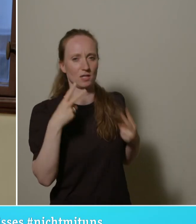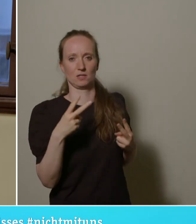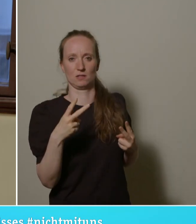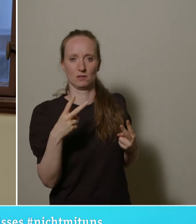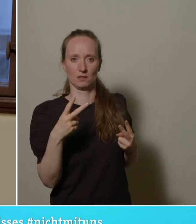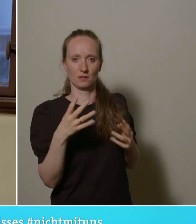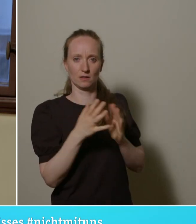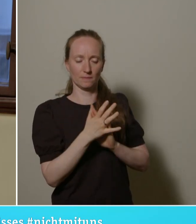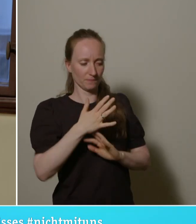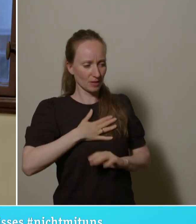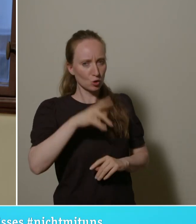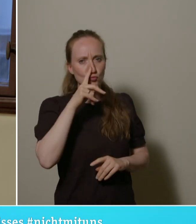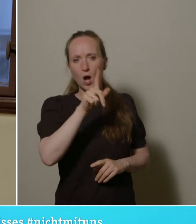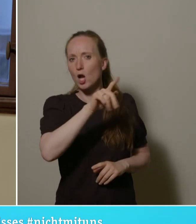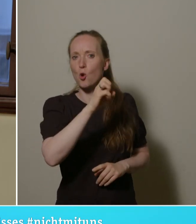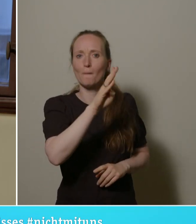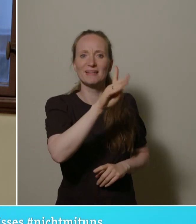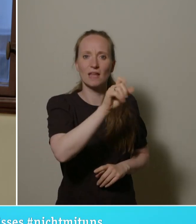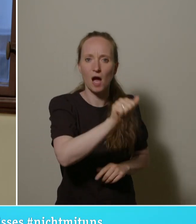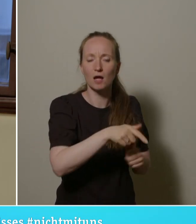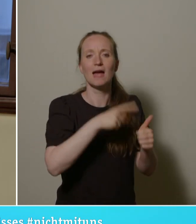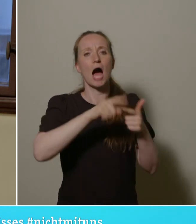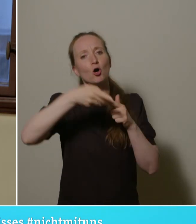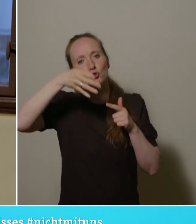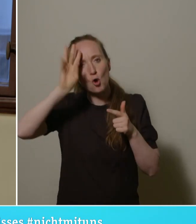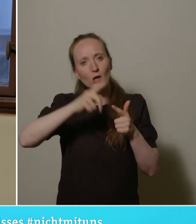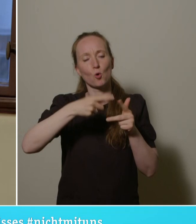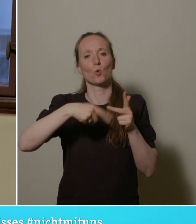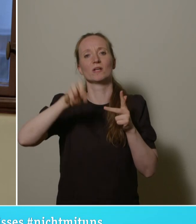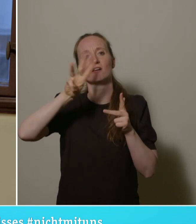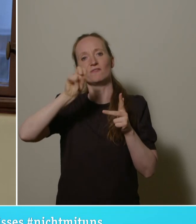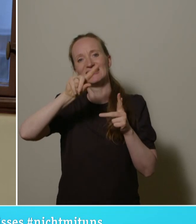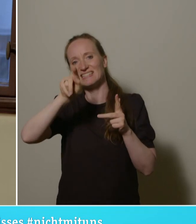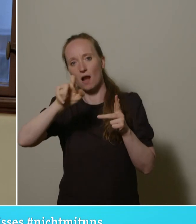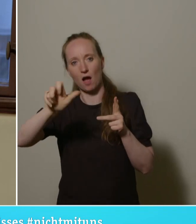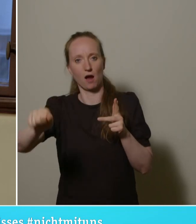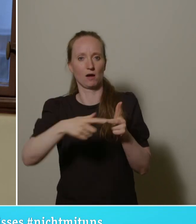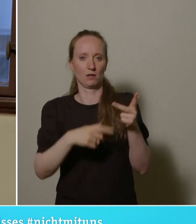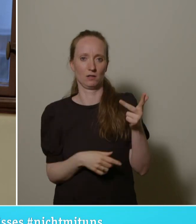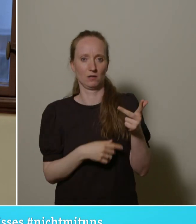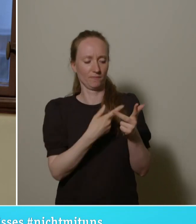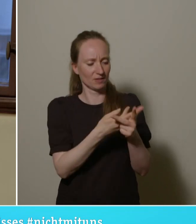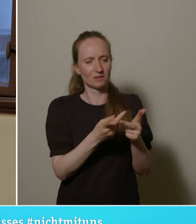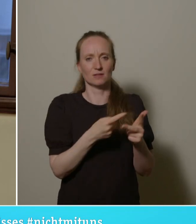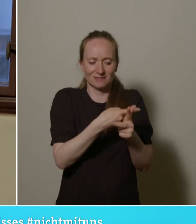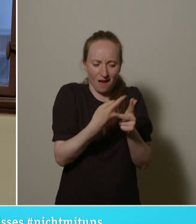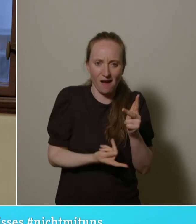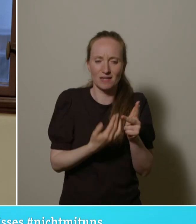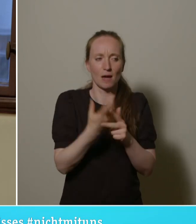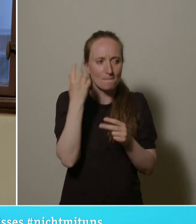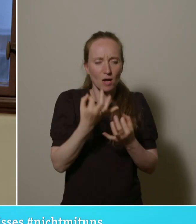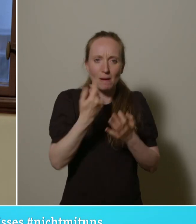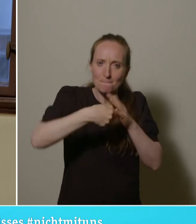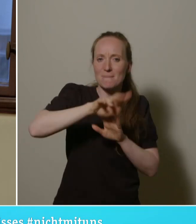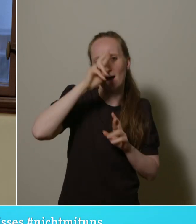was sie bewegen. Das ist nicht nur Lobeda, das ist Nord, das ist Winserla. Und ich finde einfach ein bisschen mehr Respekt für die Befindlichkeiten